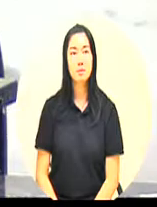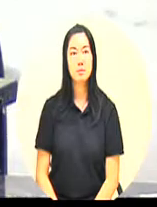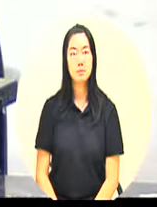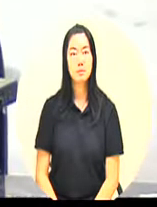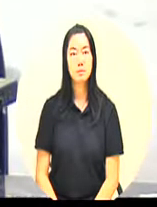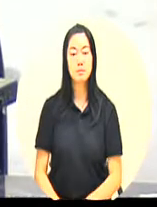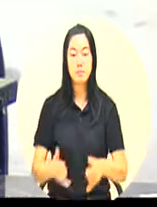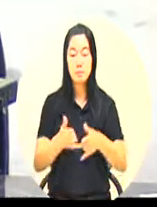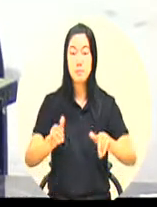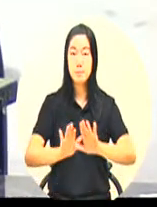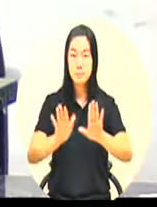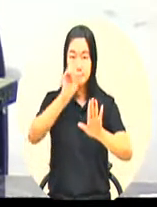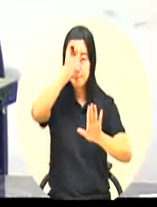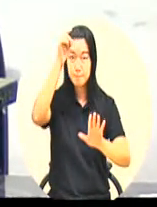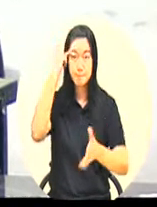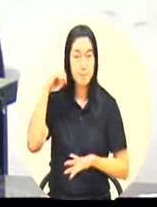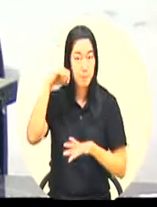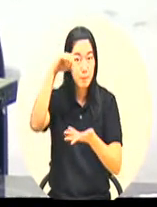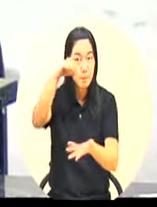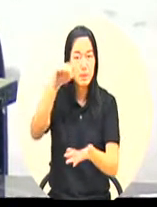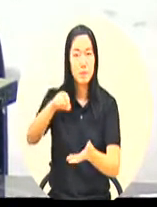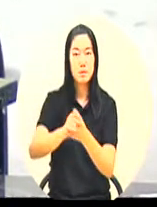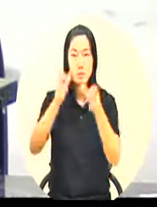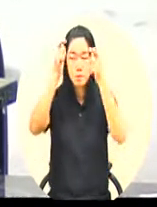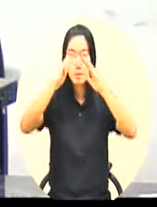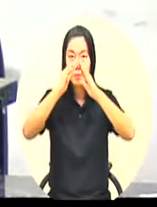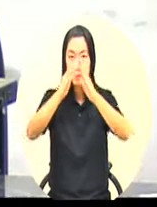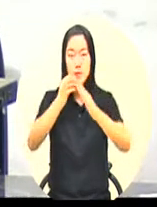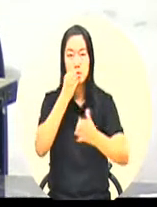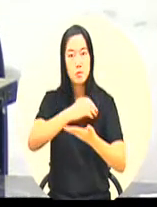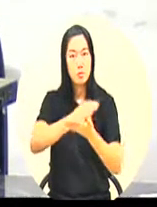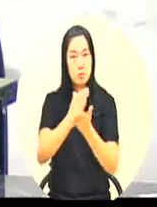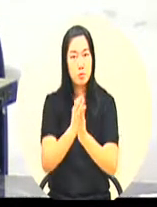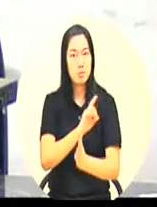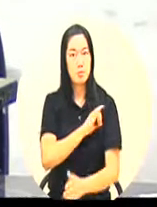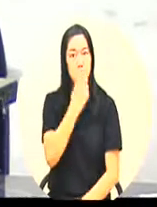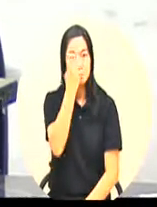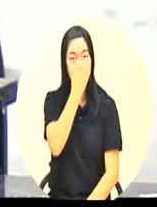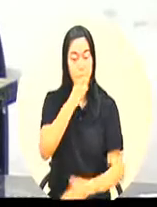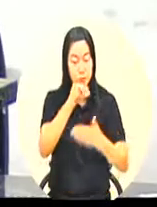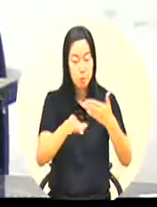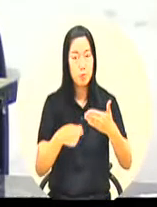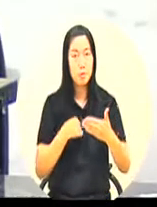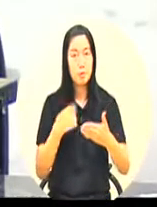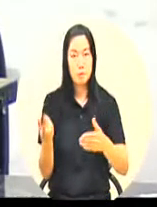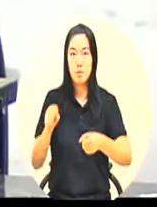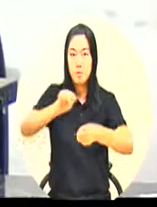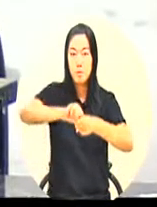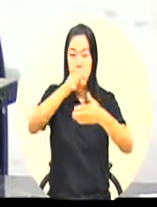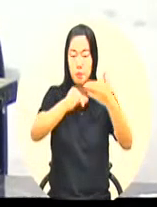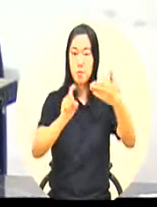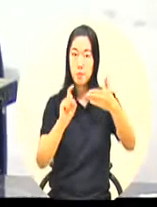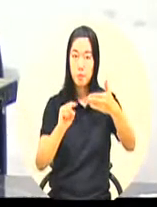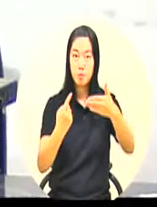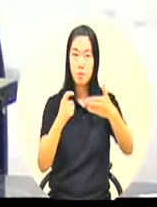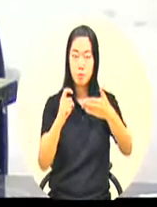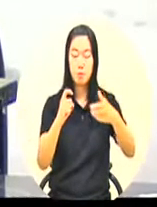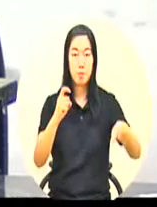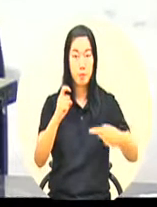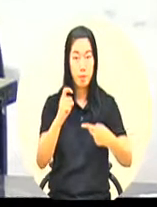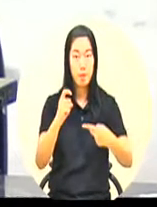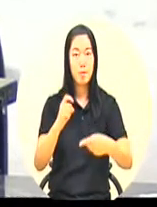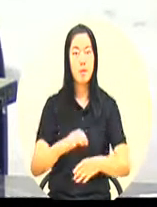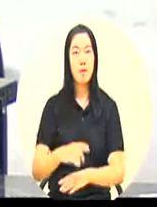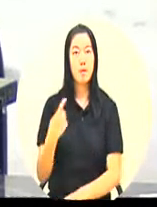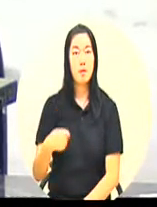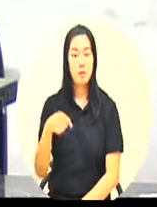民进党党团提出来这个高雄市食品安全卫生管理之条例，我们增加了第十条之一。这个第十条之一其实